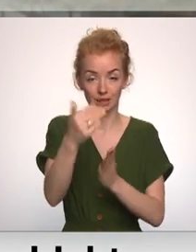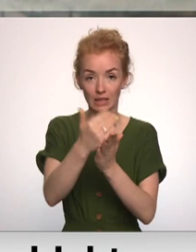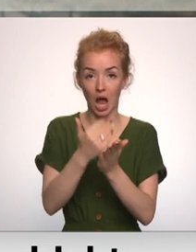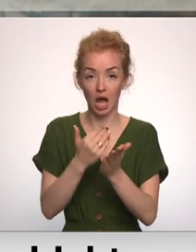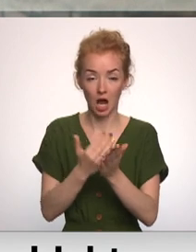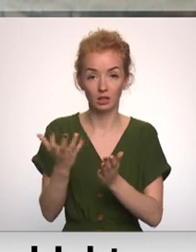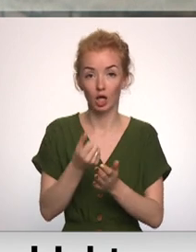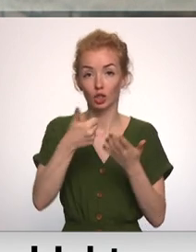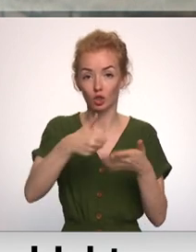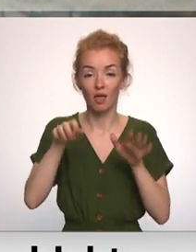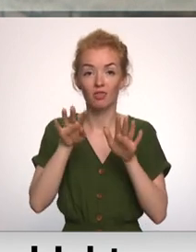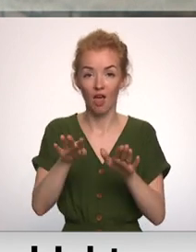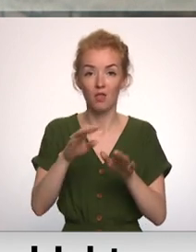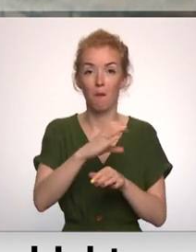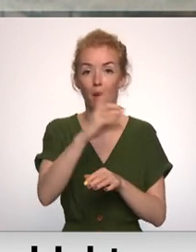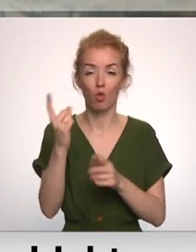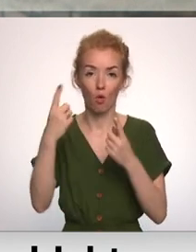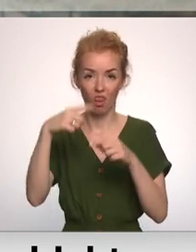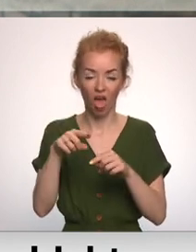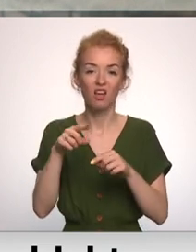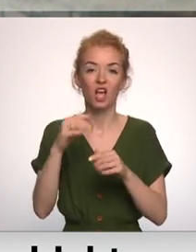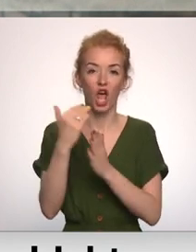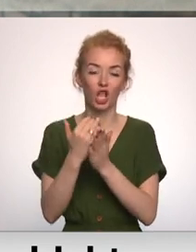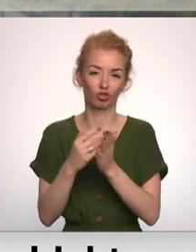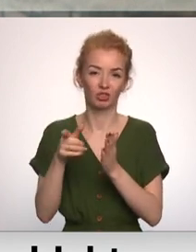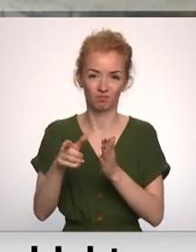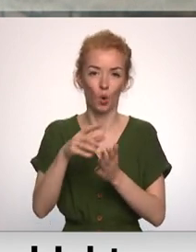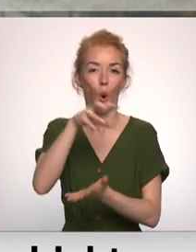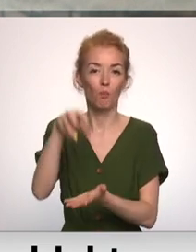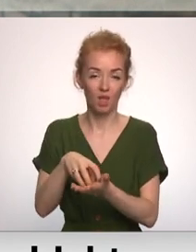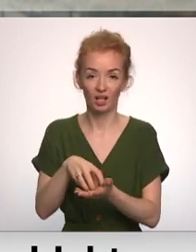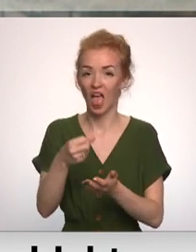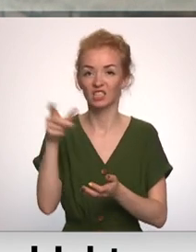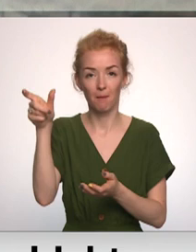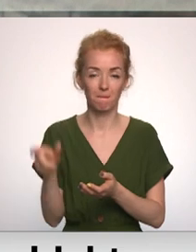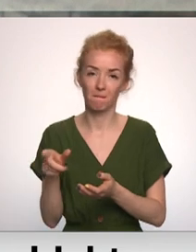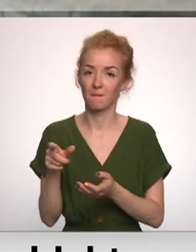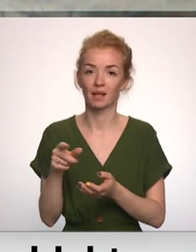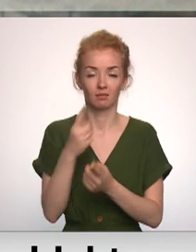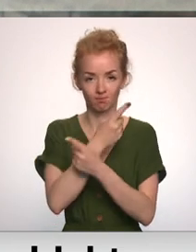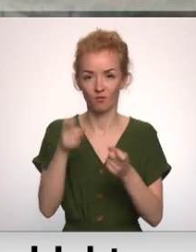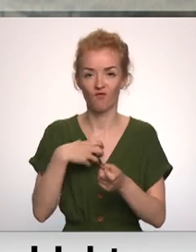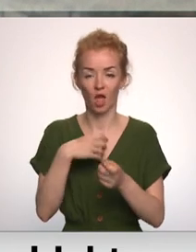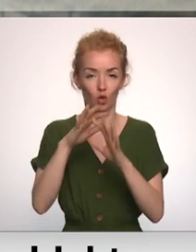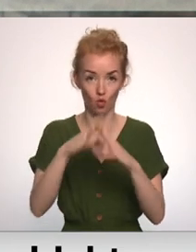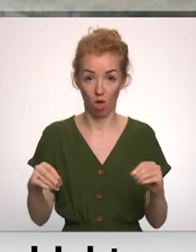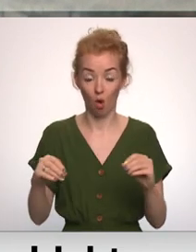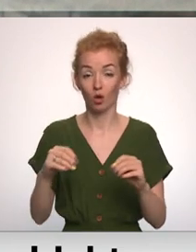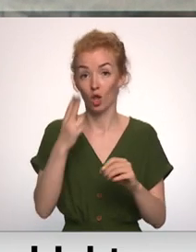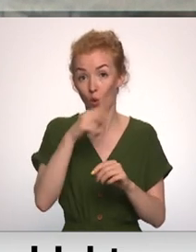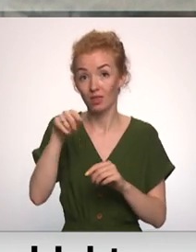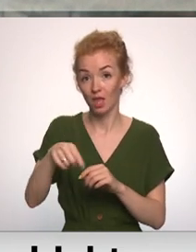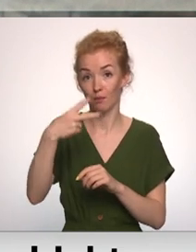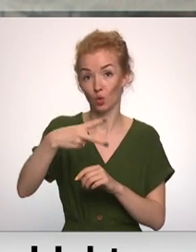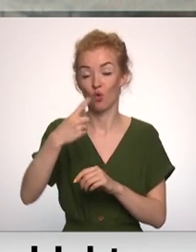ar 69 padomju režīmu slavinošiem objektiem, kurus eksperti atzinuši par nojaucamiem. No šiem objektiem